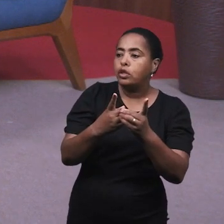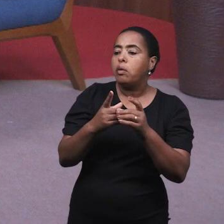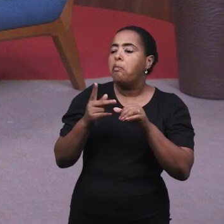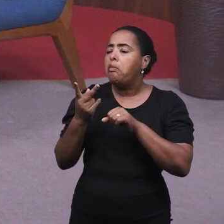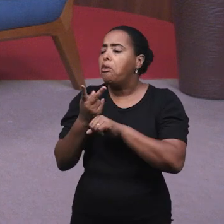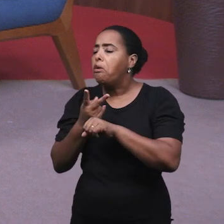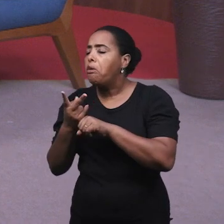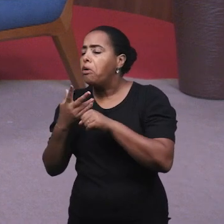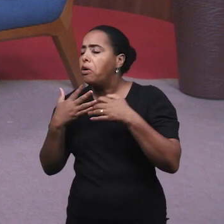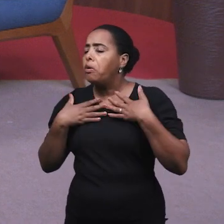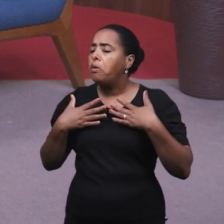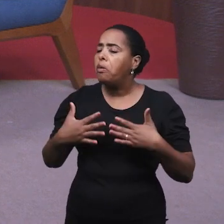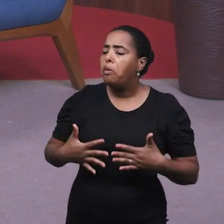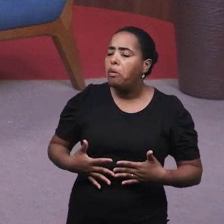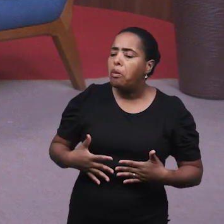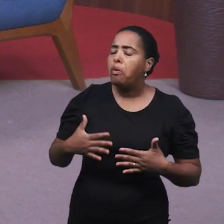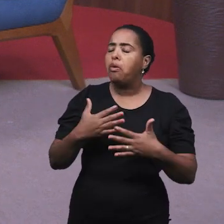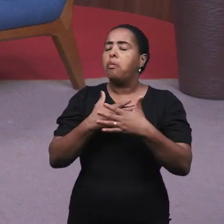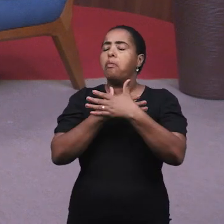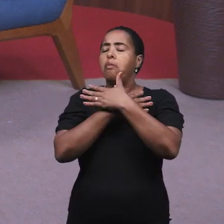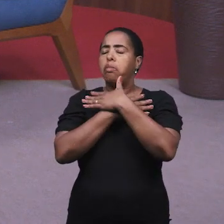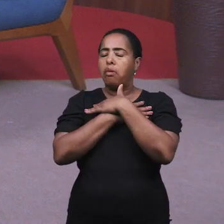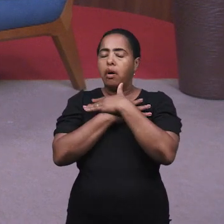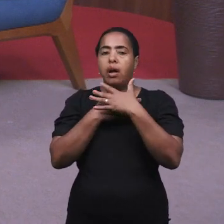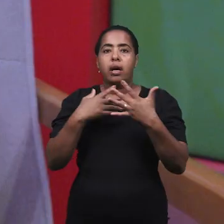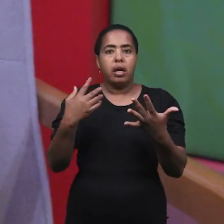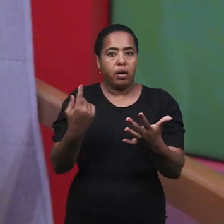Et c'est passé ce que j'ai cité avec Marie.